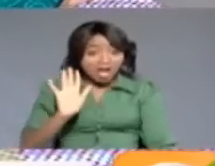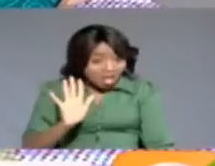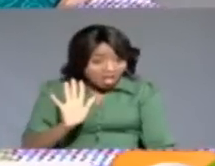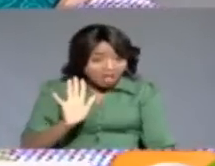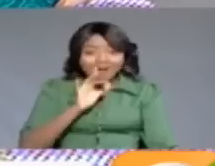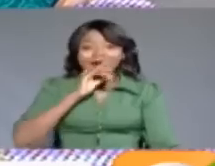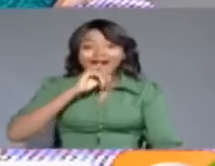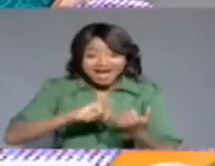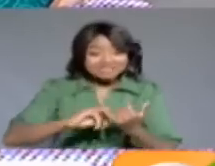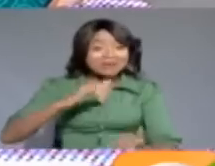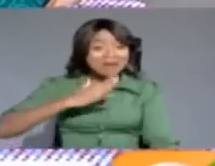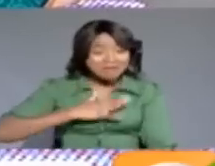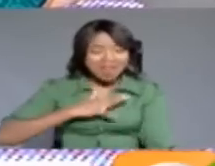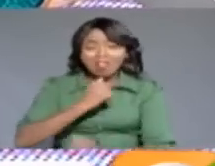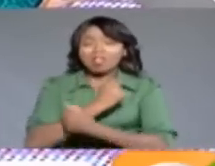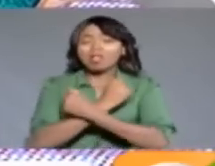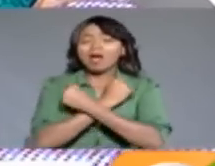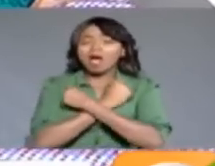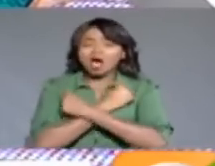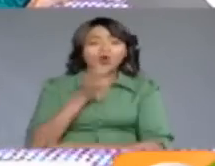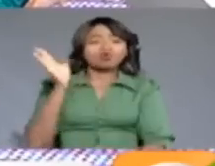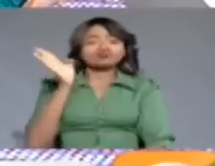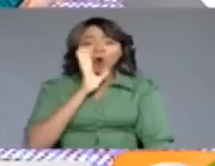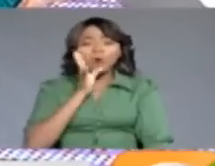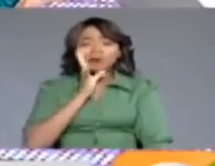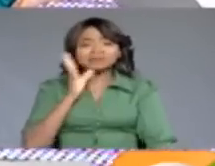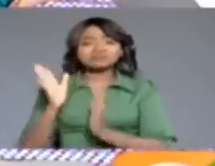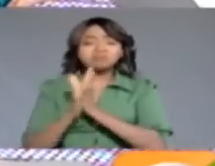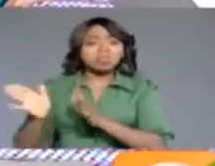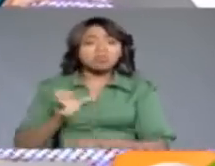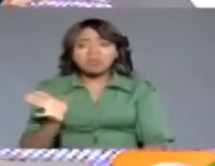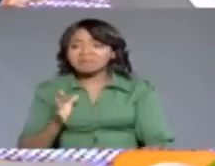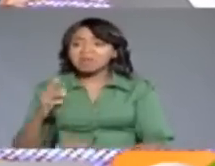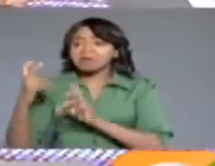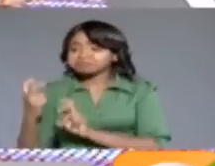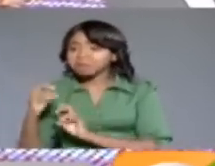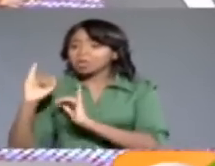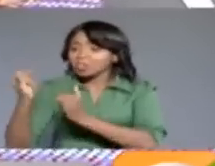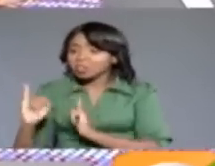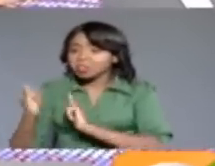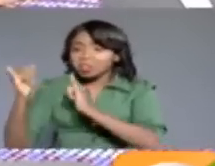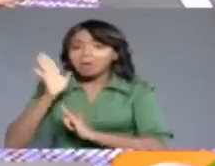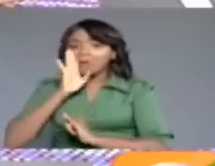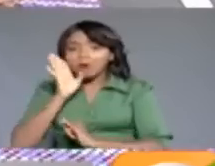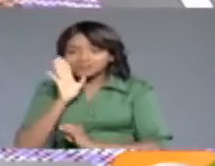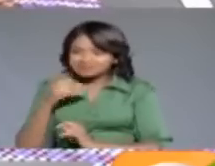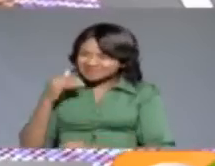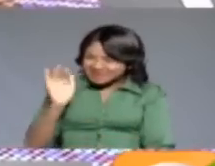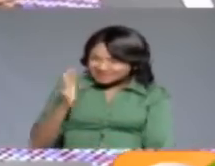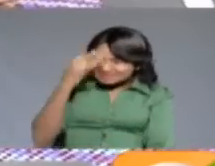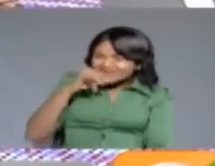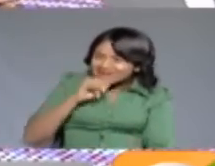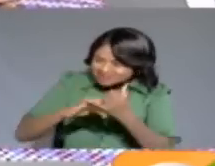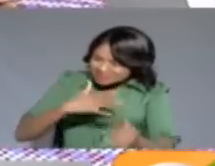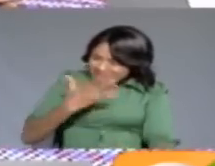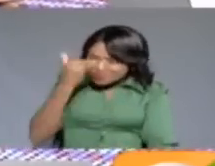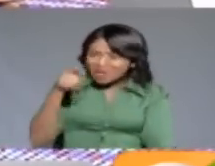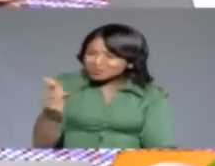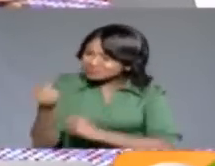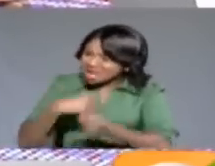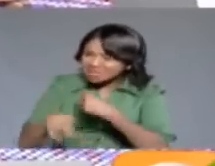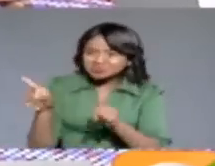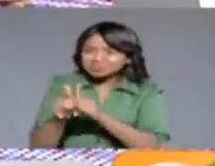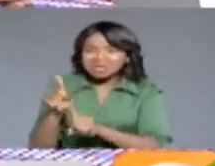Namuona anakwenda kukaa barazani na wanawake akizungumza tu na wao, akitia story tu na wao. na nikimuuliza kwa nini anafanya hivyo,